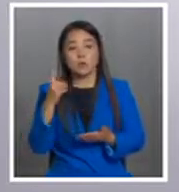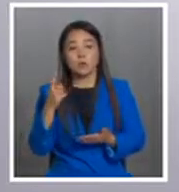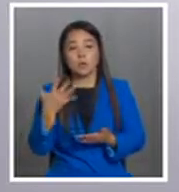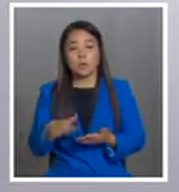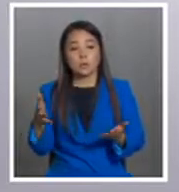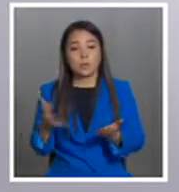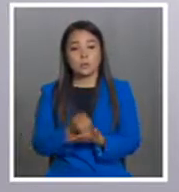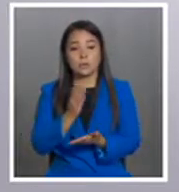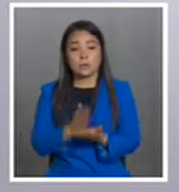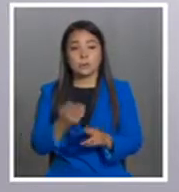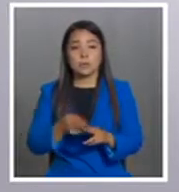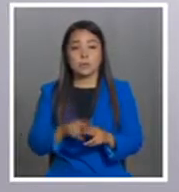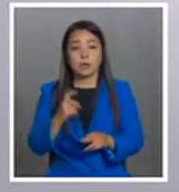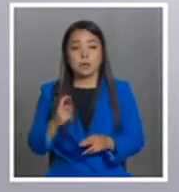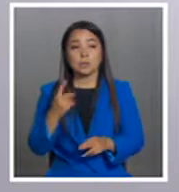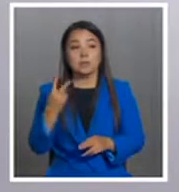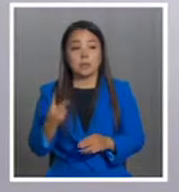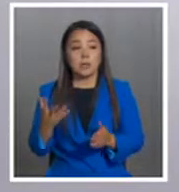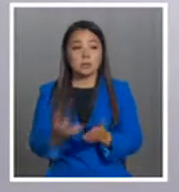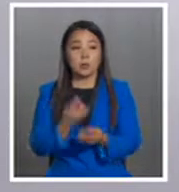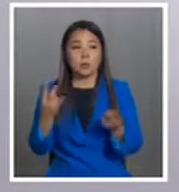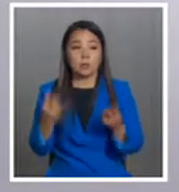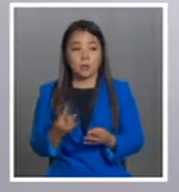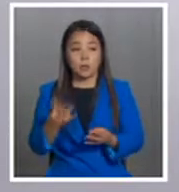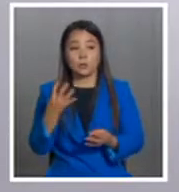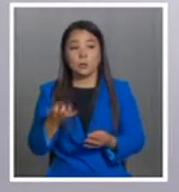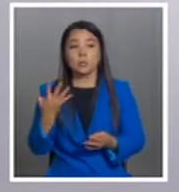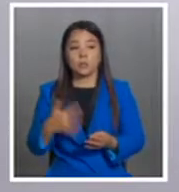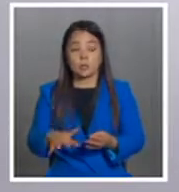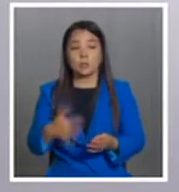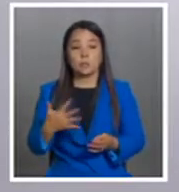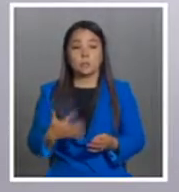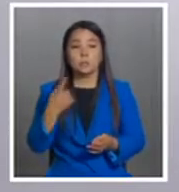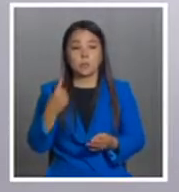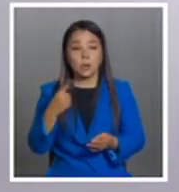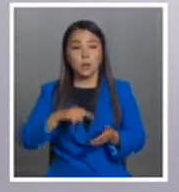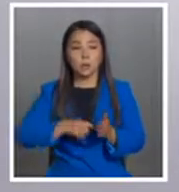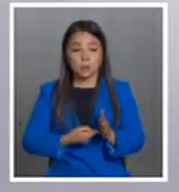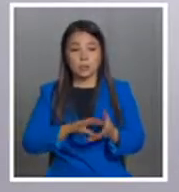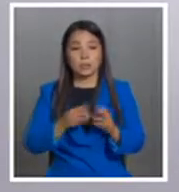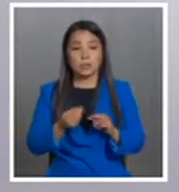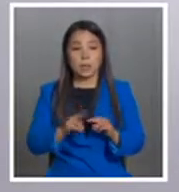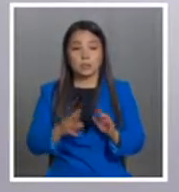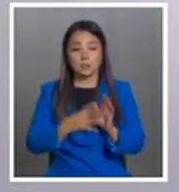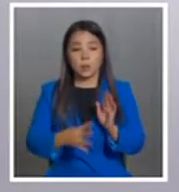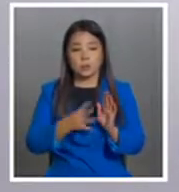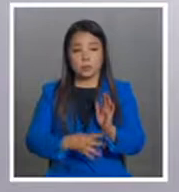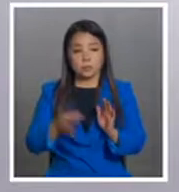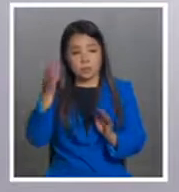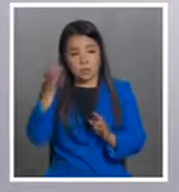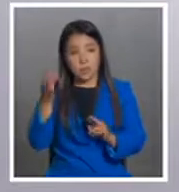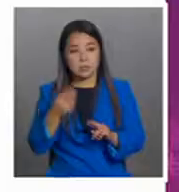табамыз. Ал X2-ні табу үшін 450-ді 5-тен 1-ге көбейтеміз. Оның мәні 90-ға тең екен.